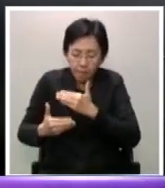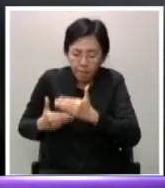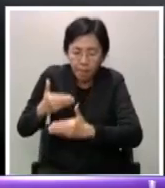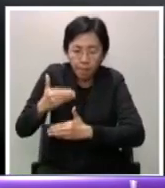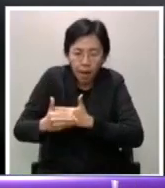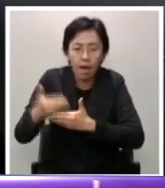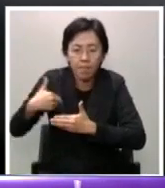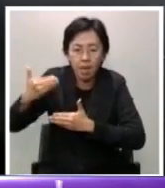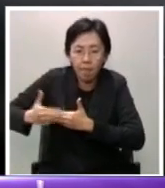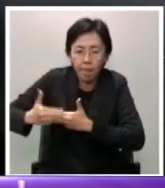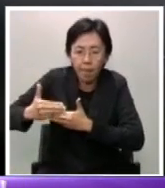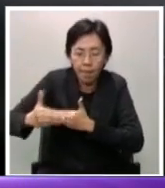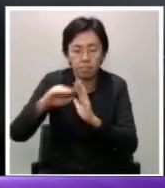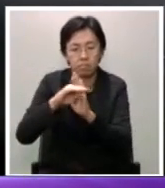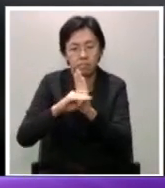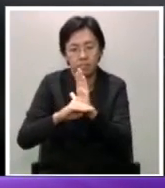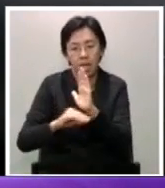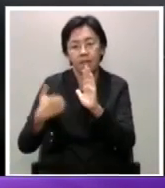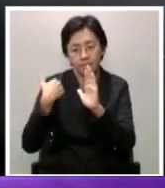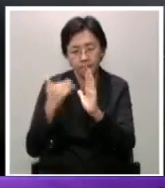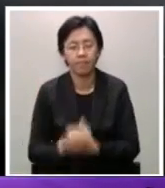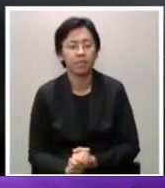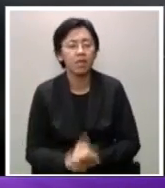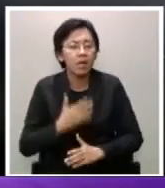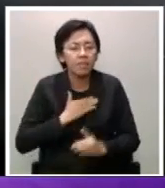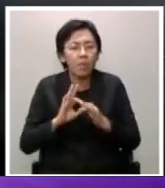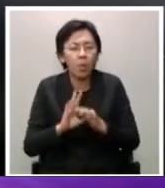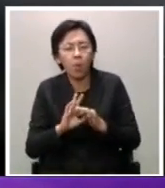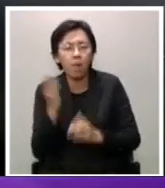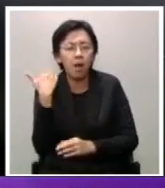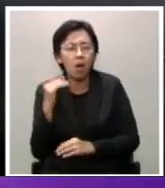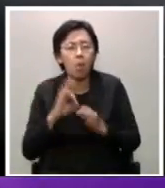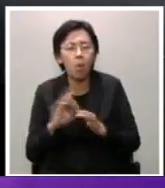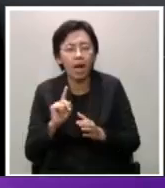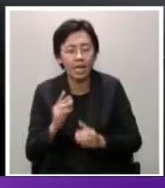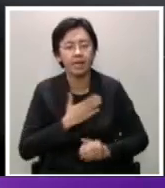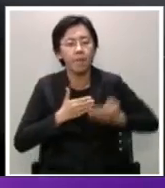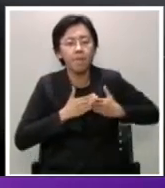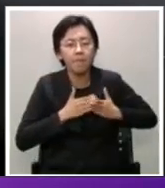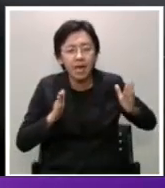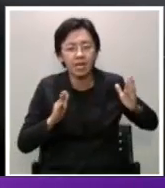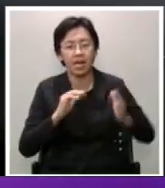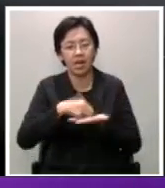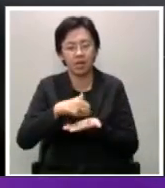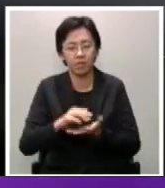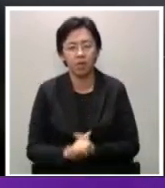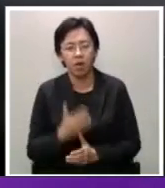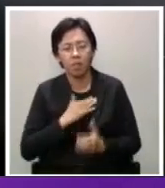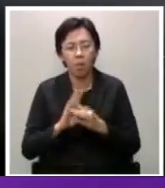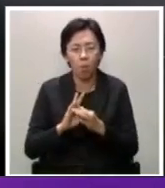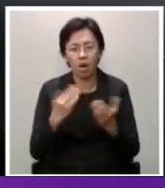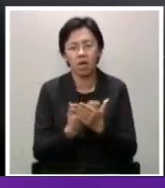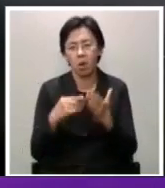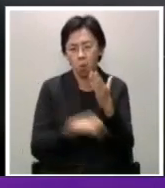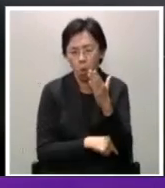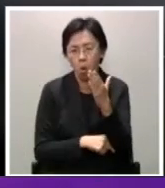นะครับเพราะนั้นสิ่งที่ผมเป็นกังวลในตอนนั้นก็คือผมเปิดอกแล้วกันสมัยก่อนผมก็กังวลเรื่องการโกงอย่าง